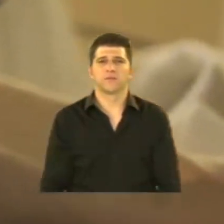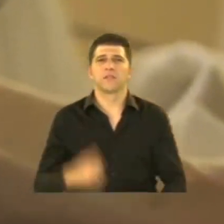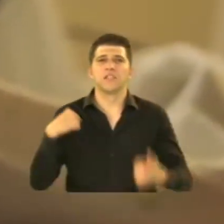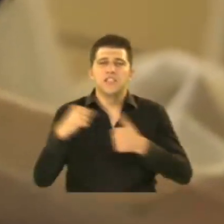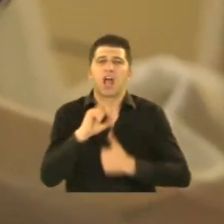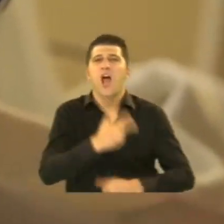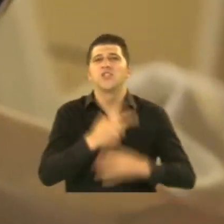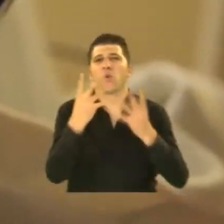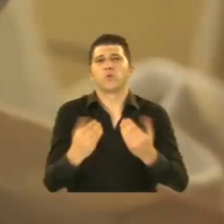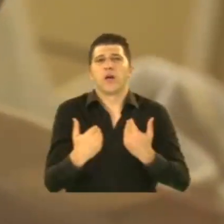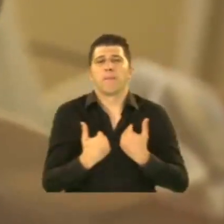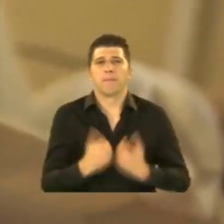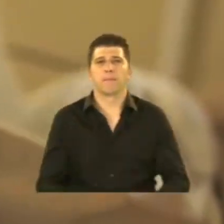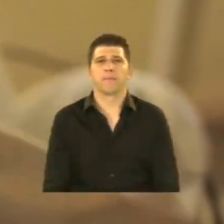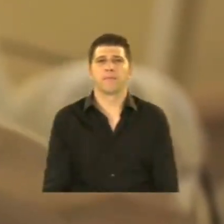Ona aşık olacağım.